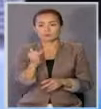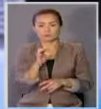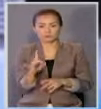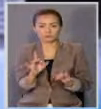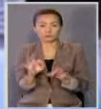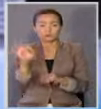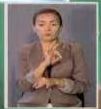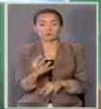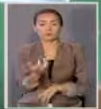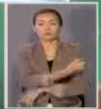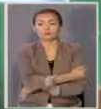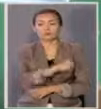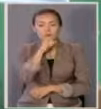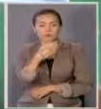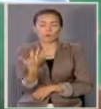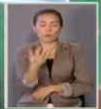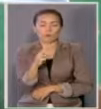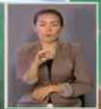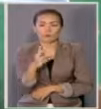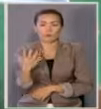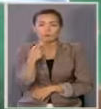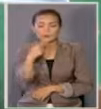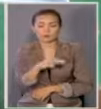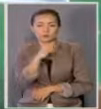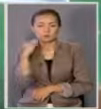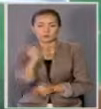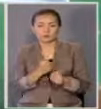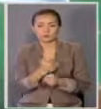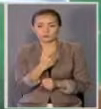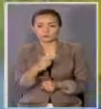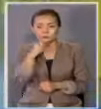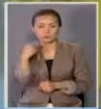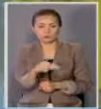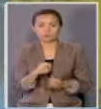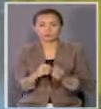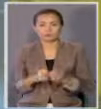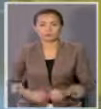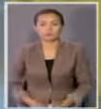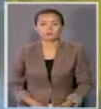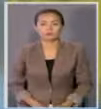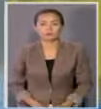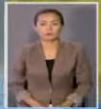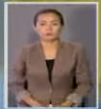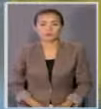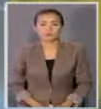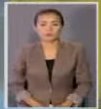его словам, вакцина «Спутник 5» остается самой эффективной и безопасной в России. Ислам Аманкос, Дарья Шилина, телеканал Трав.